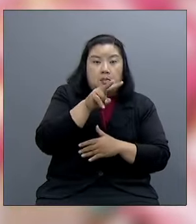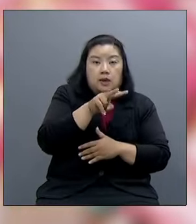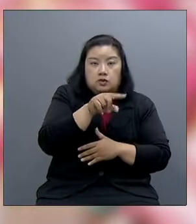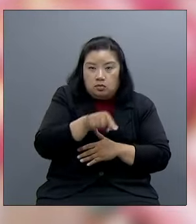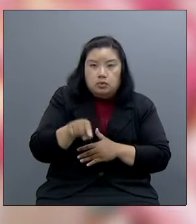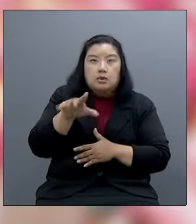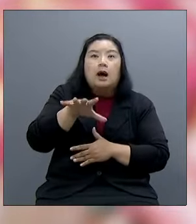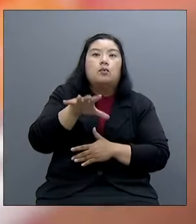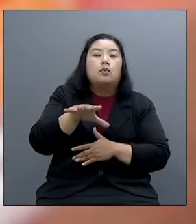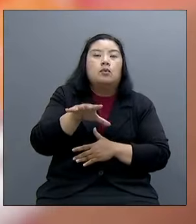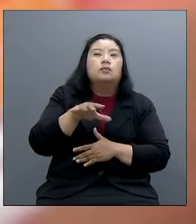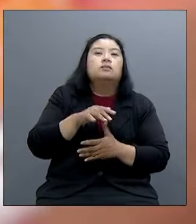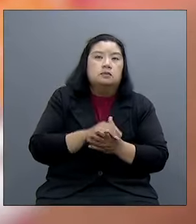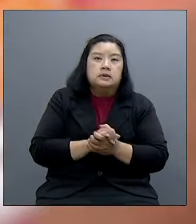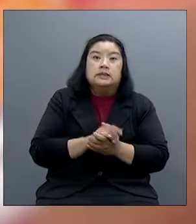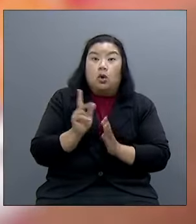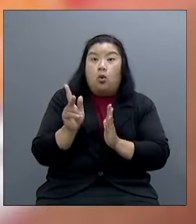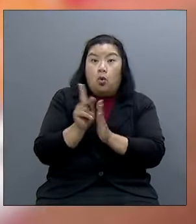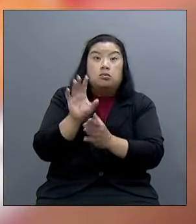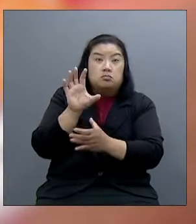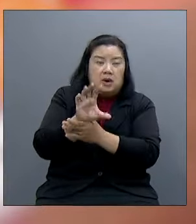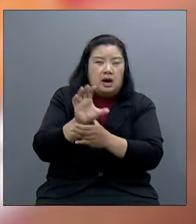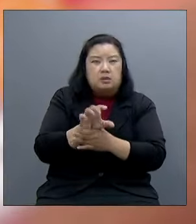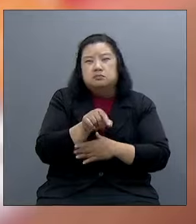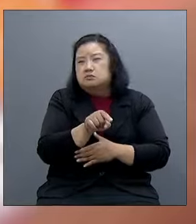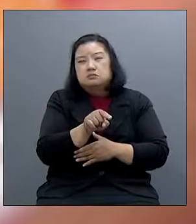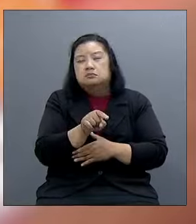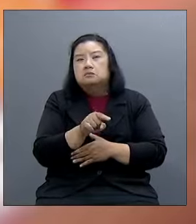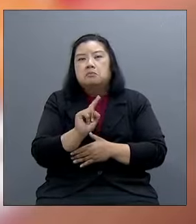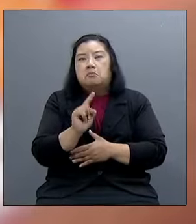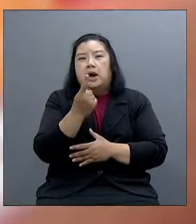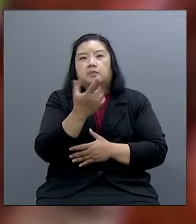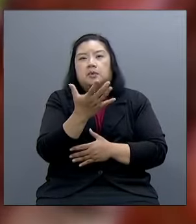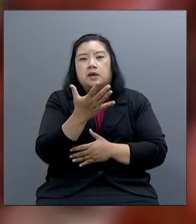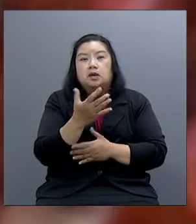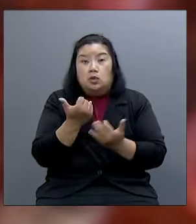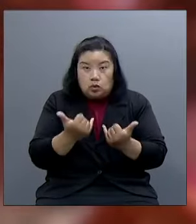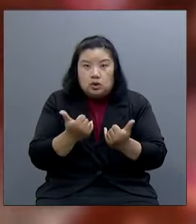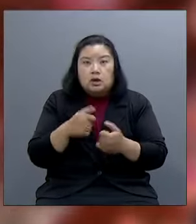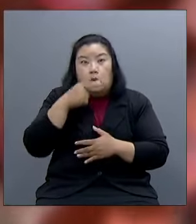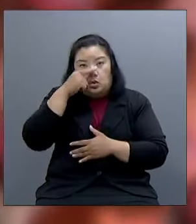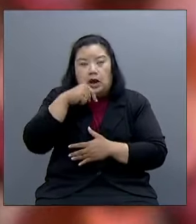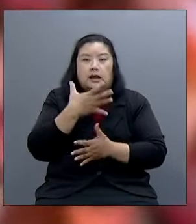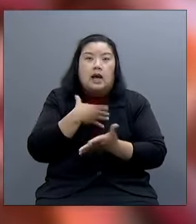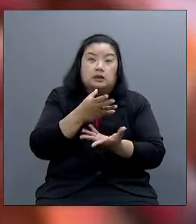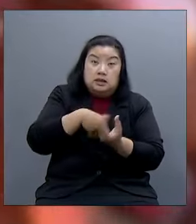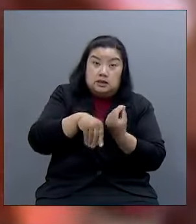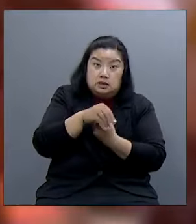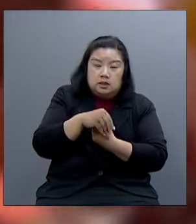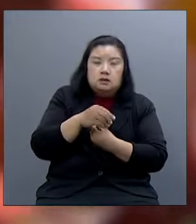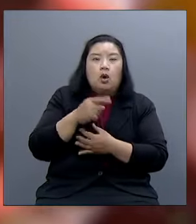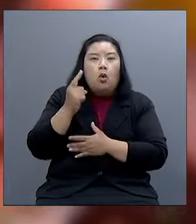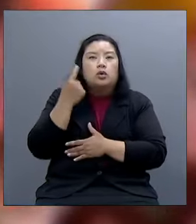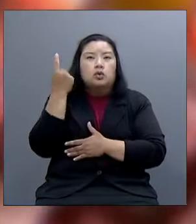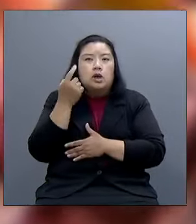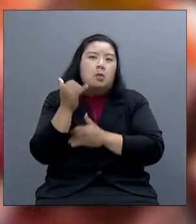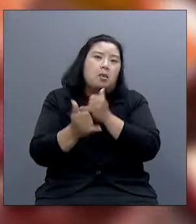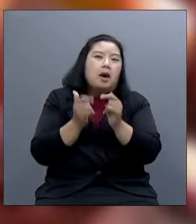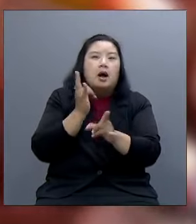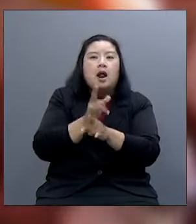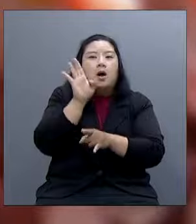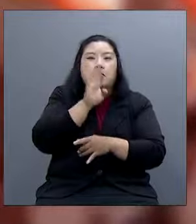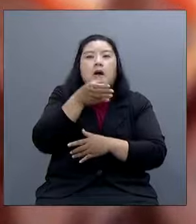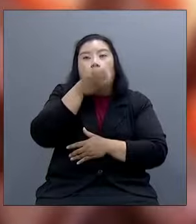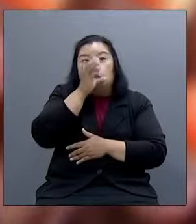ะคะเนื่องจากกฎระเบียบดังกล่าวกับล้าสมัยไม่ได้สอดคล้องกับสถานการณ์ปัจจุบันที่ไทยเน้นกระตุ้นเศรษฐกิจผ่านการท่องเที่ยวซึ่งถ้ารัฐบาลสามารถ